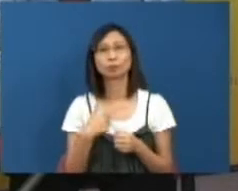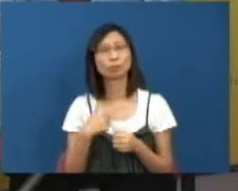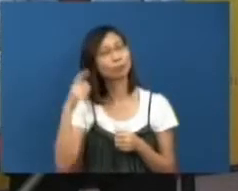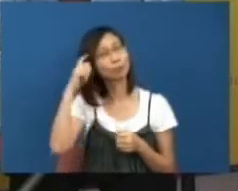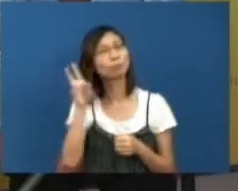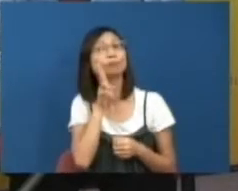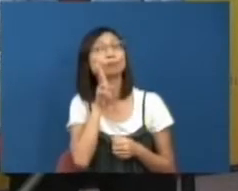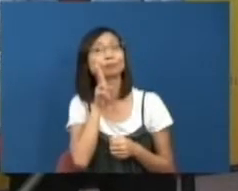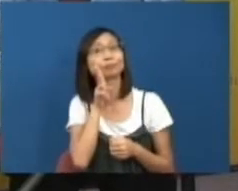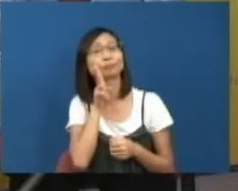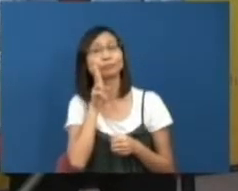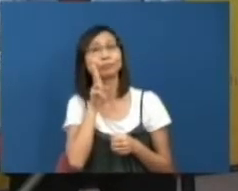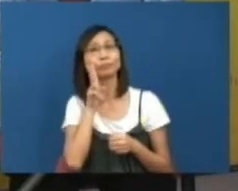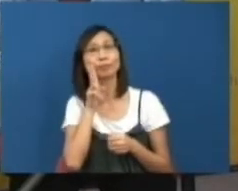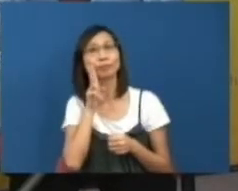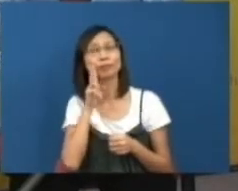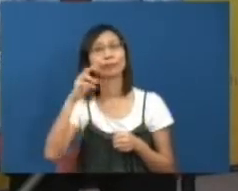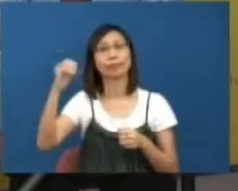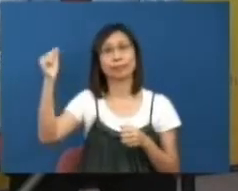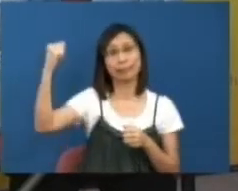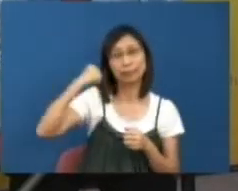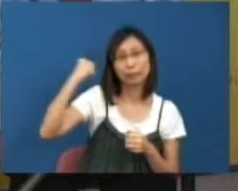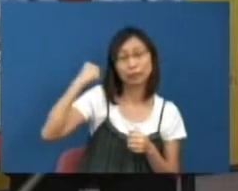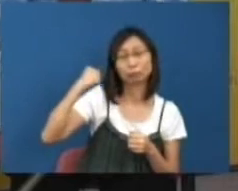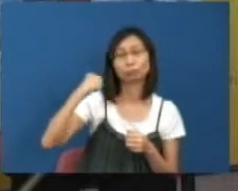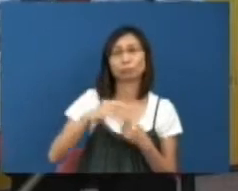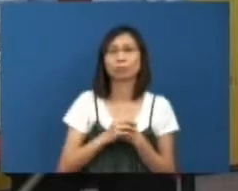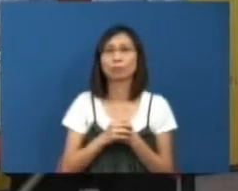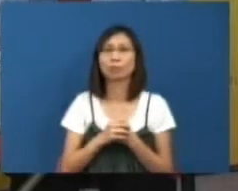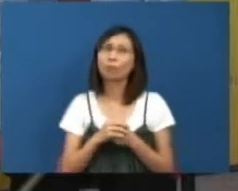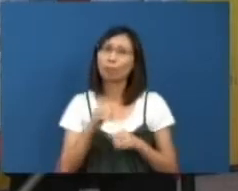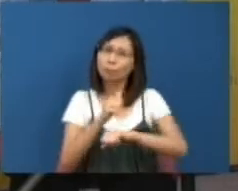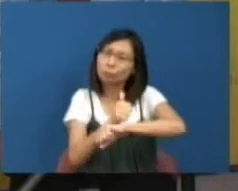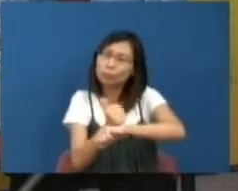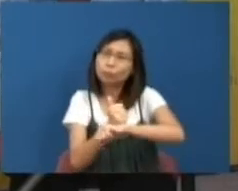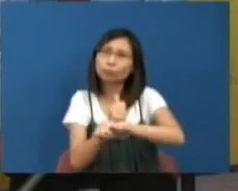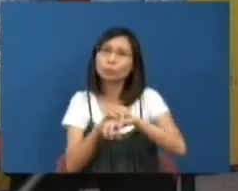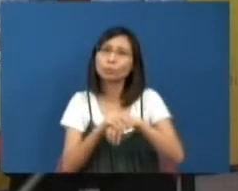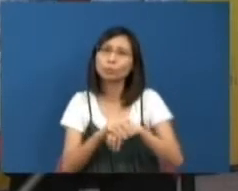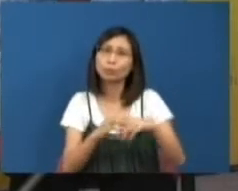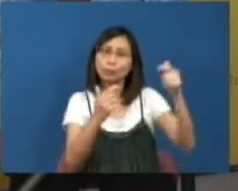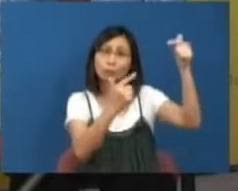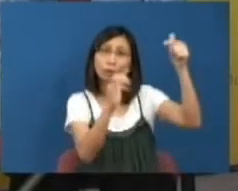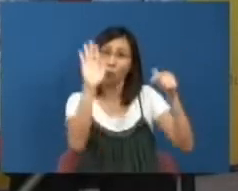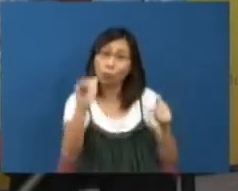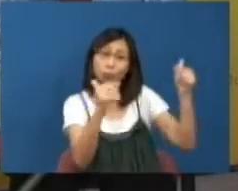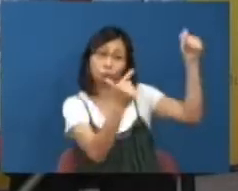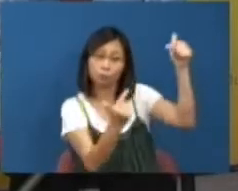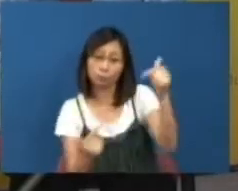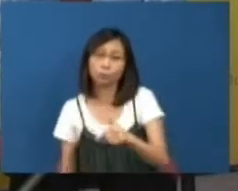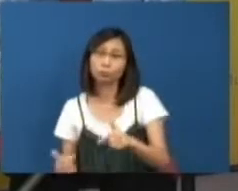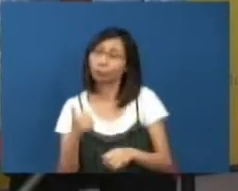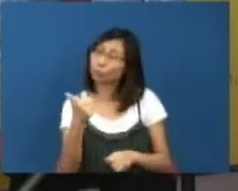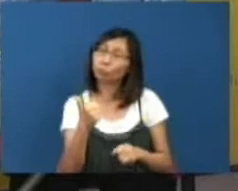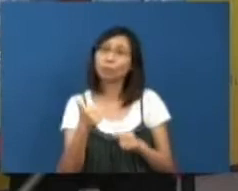如果喺個能源效益咧，即係我覺得可能係咪應該話？即係如果可持續地咧，即係話有啲能